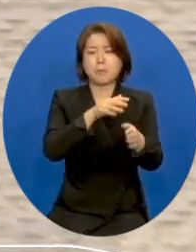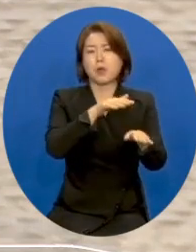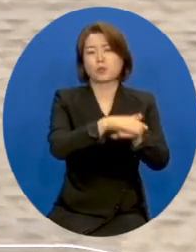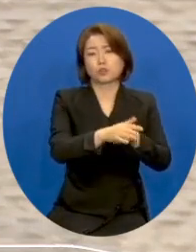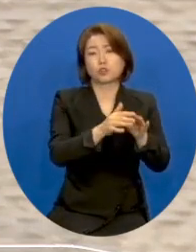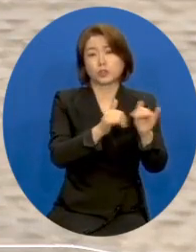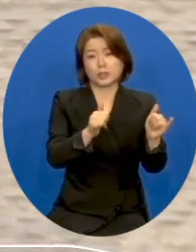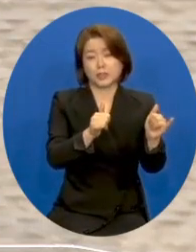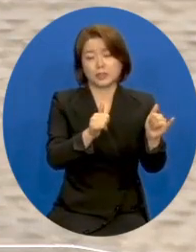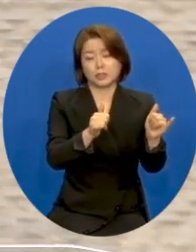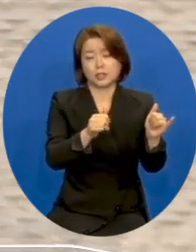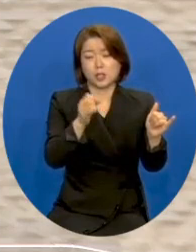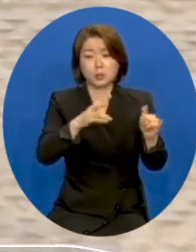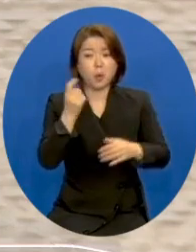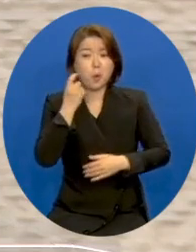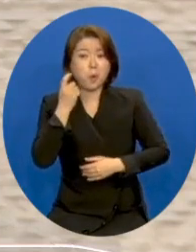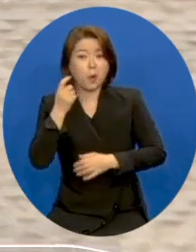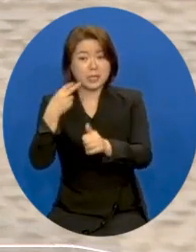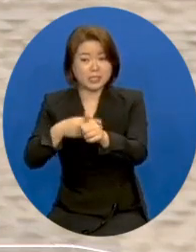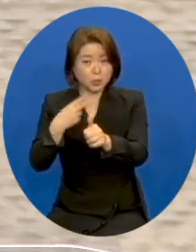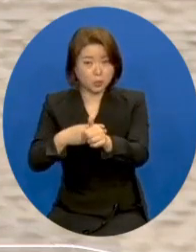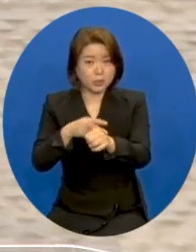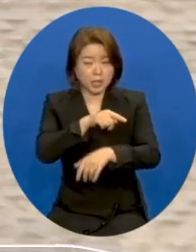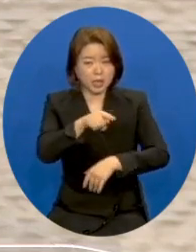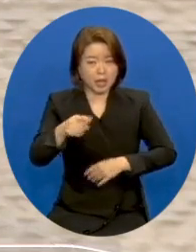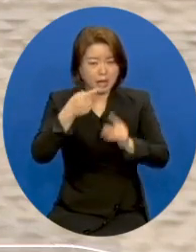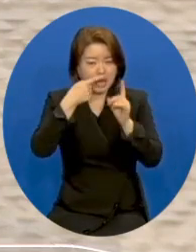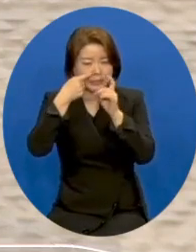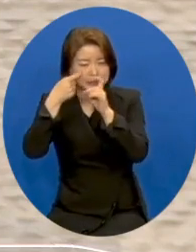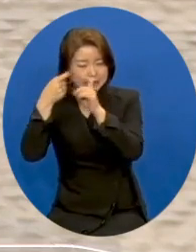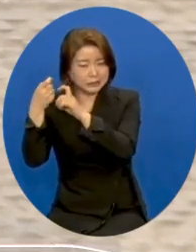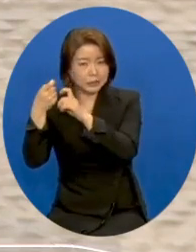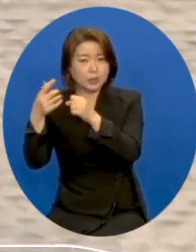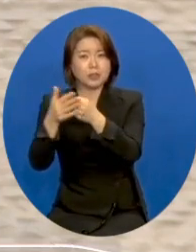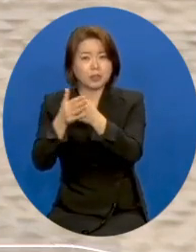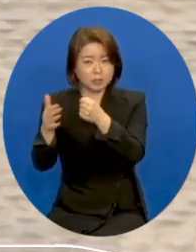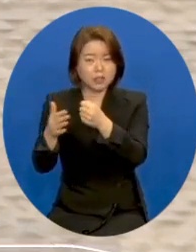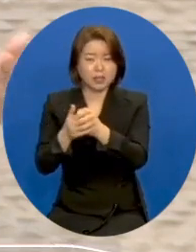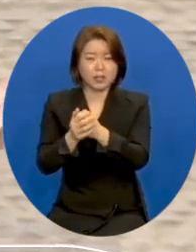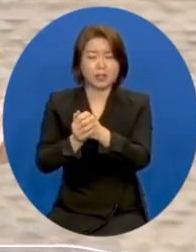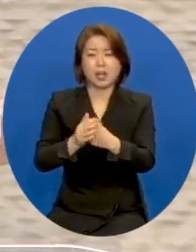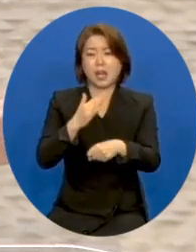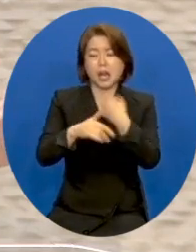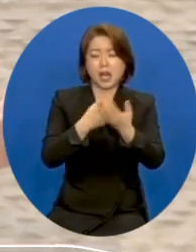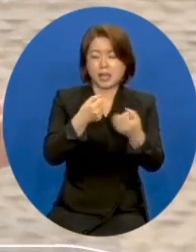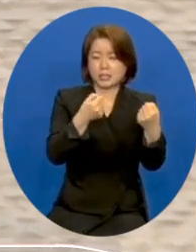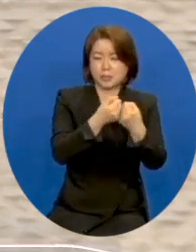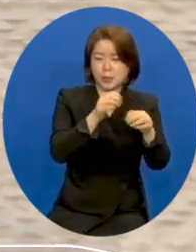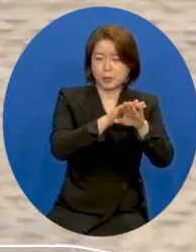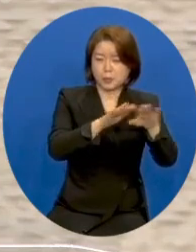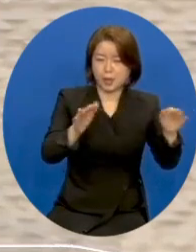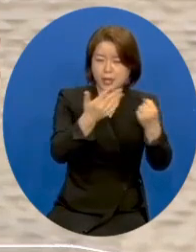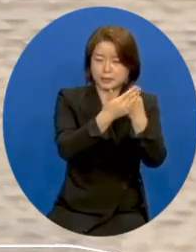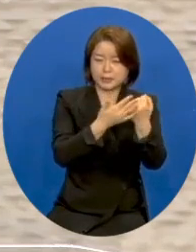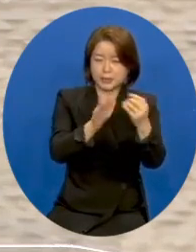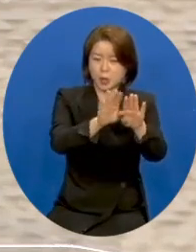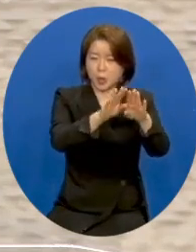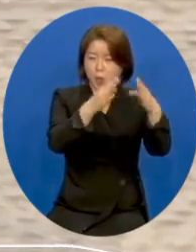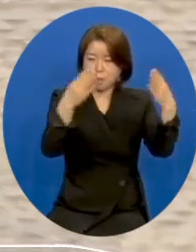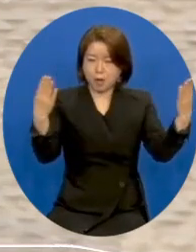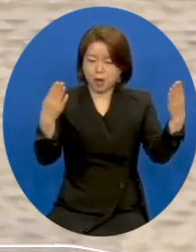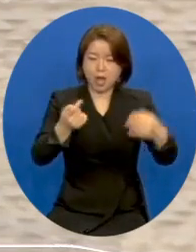율법주의자들, 거짓 교사들의 미혹에 의해서 하나님과 화해의 은혜의 문이 활짝